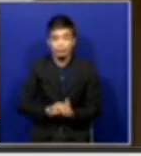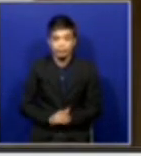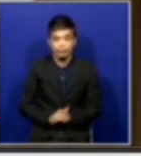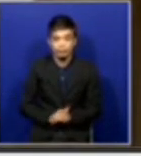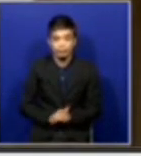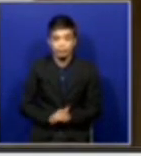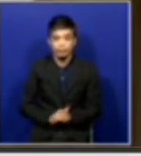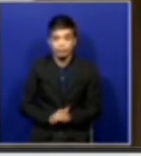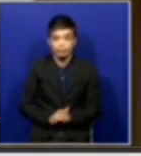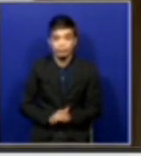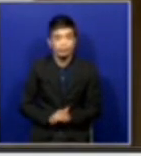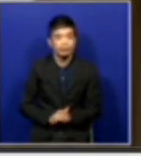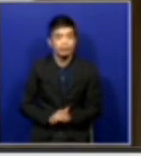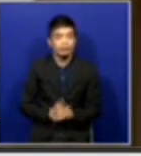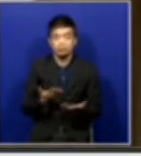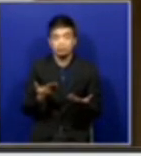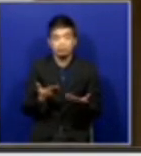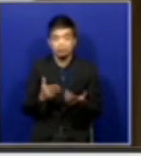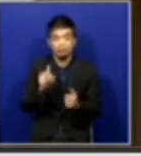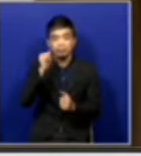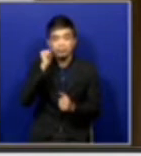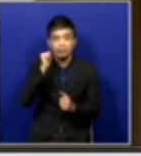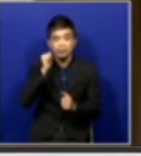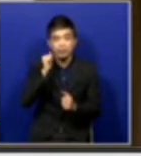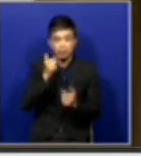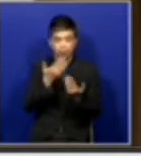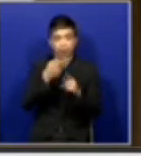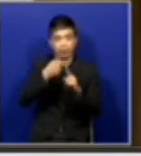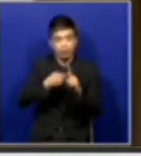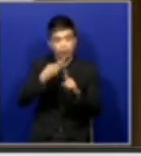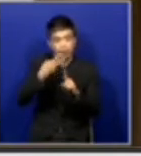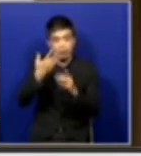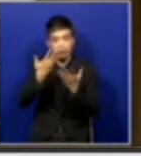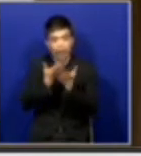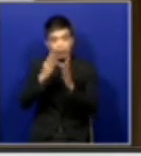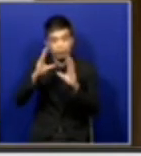แล้วก็ไปใช้แบบเดิมเนี่ยเดี๋ยวอีก2 เดือนก็หมดแล้ว